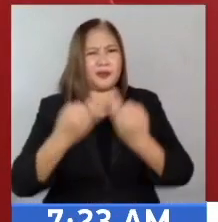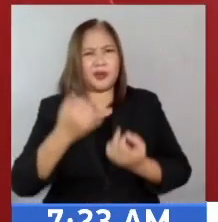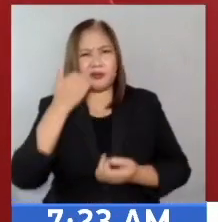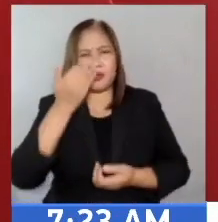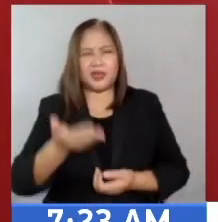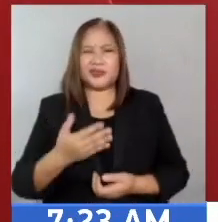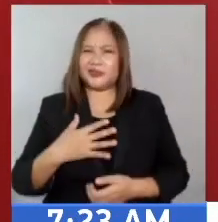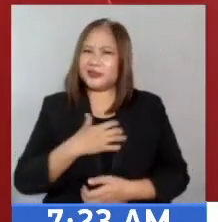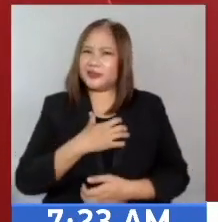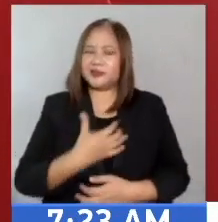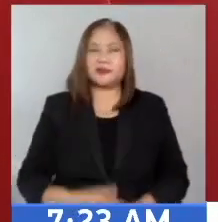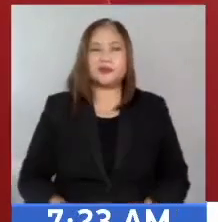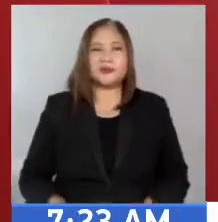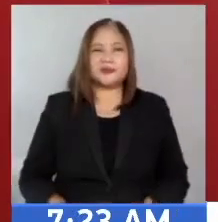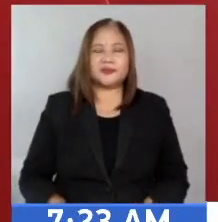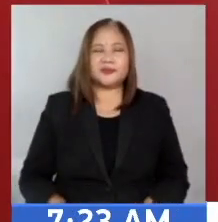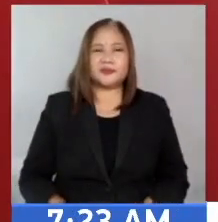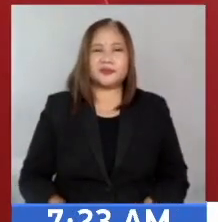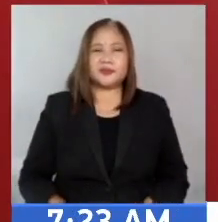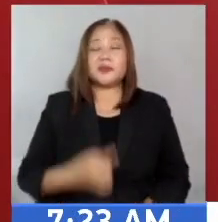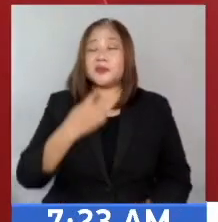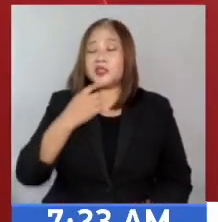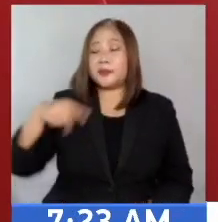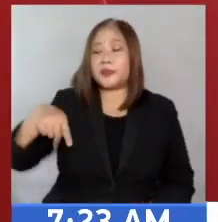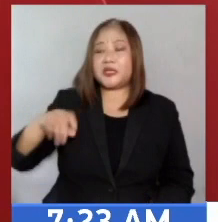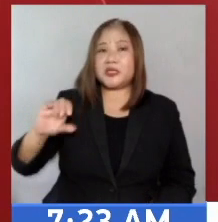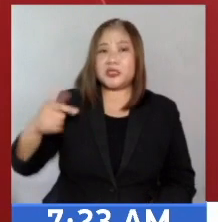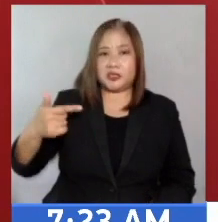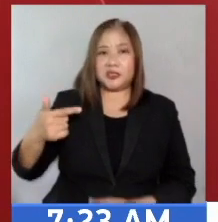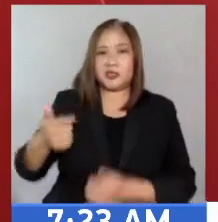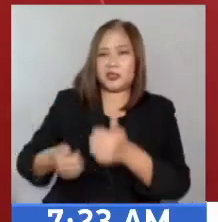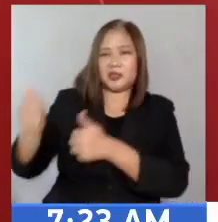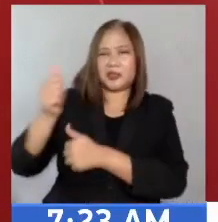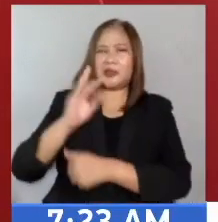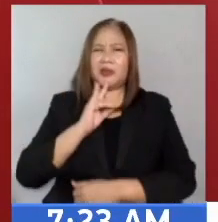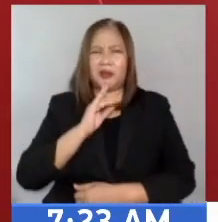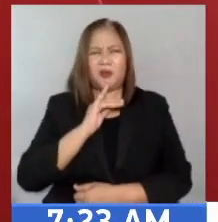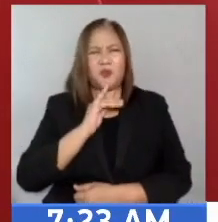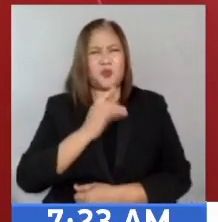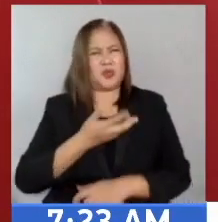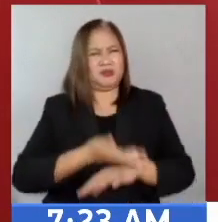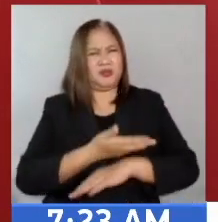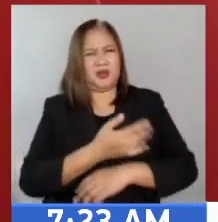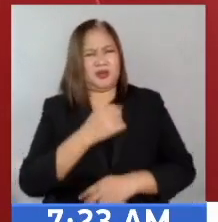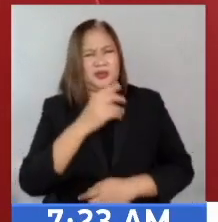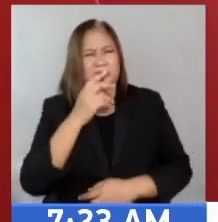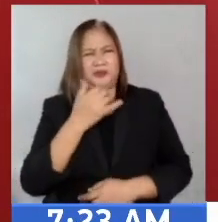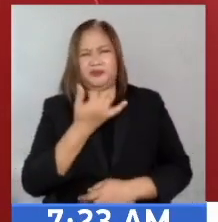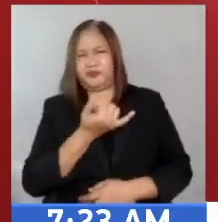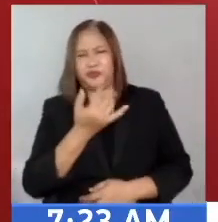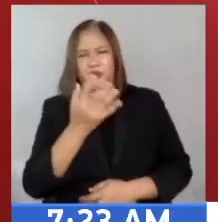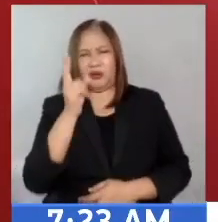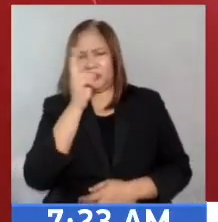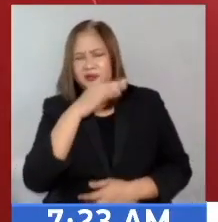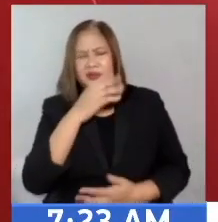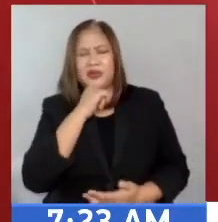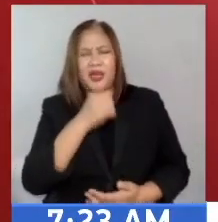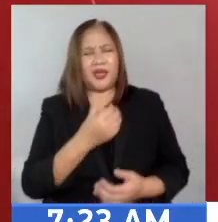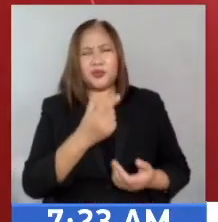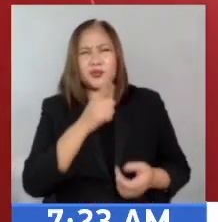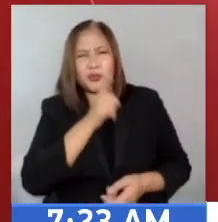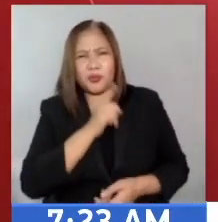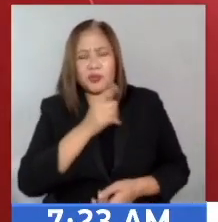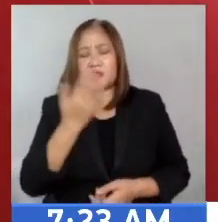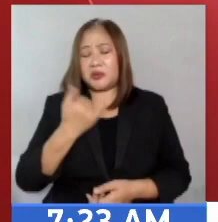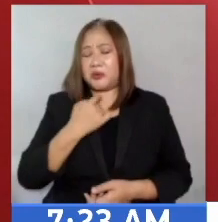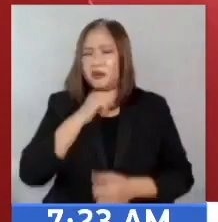pahayag, sinabi ng Coast Guard spokesperson na kalokohan ang mga alegasyon. Itinanggi rin daw ng kapitan na nagbigay ito ng alak. Wala rin